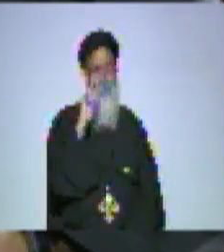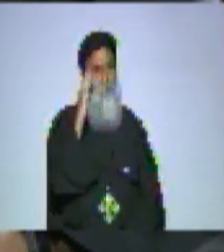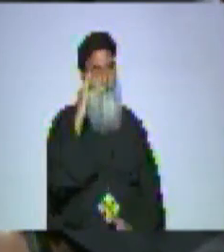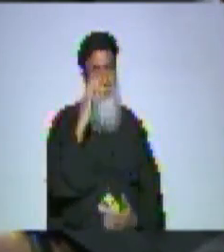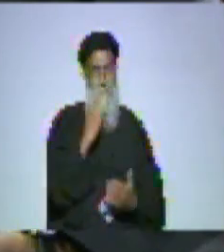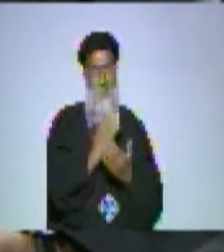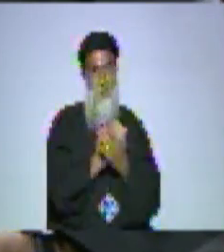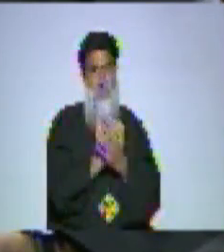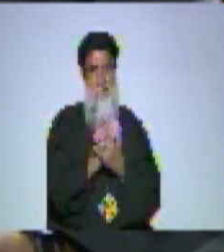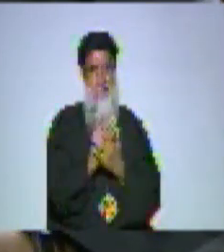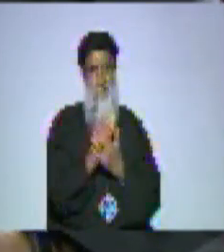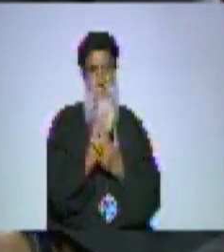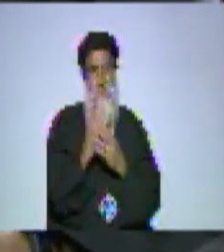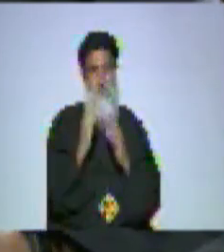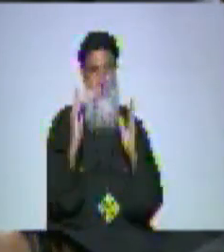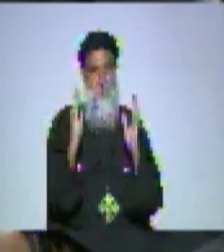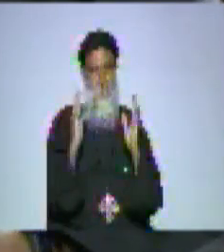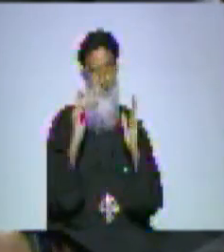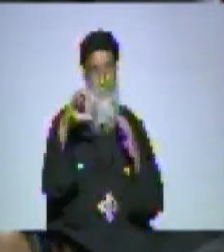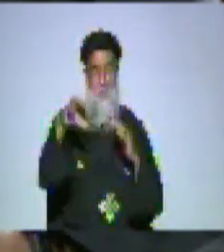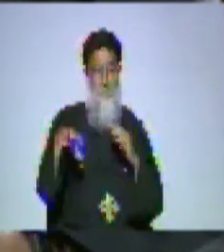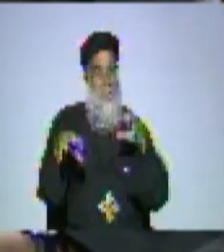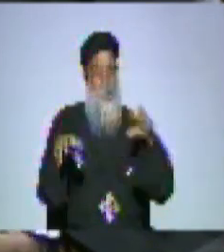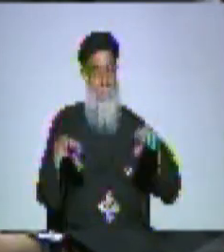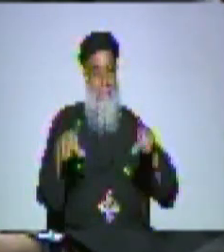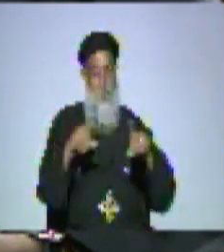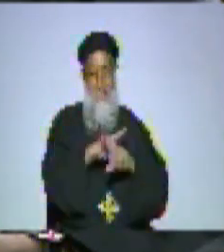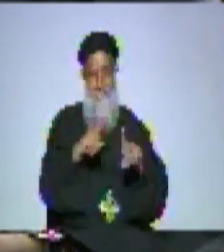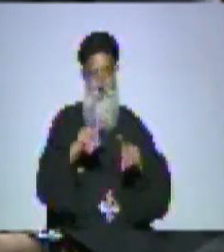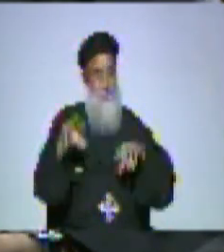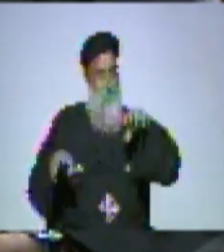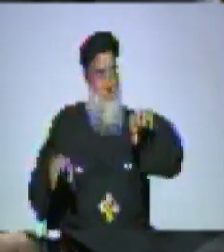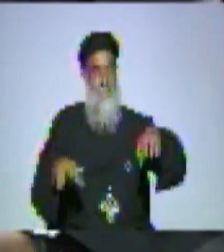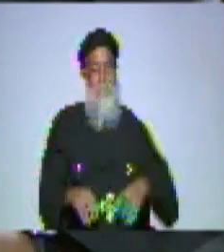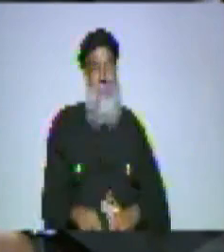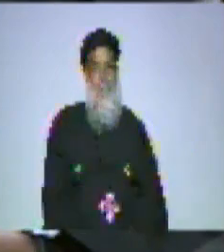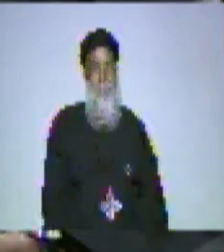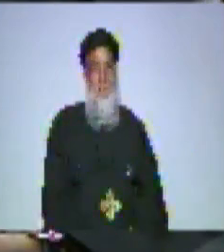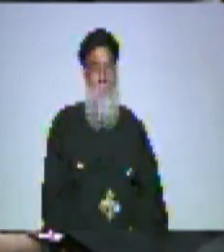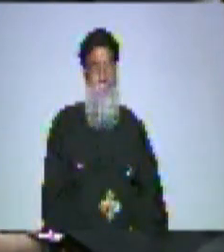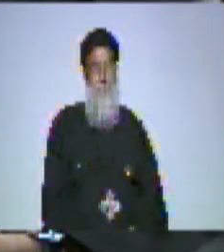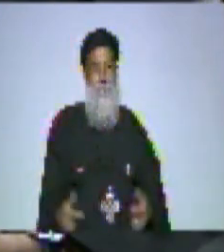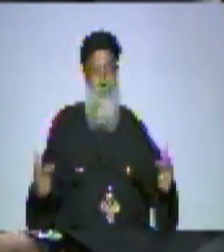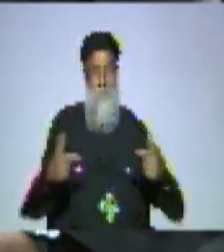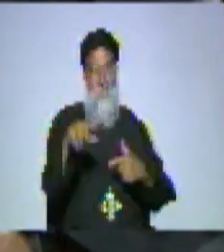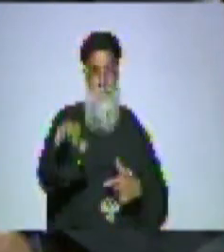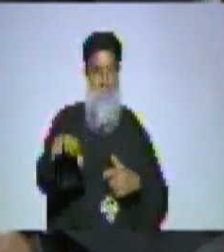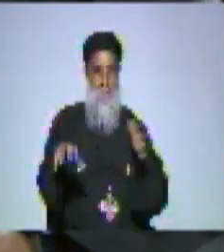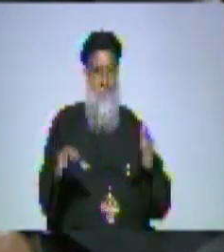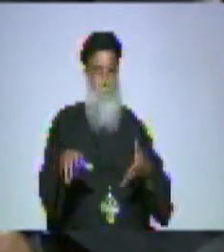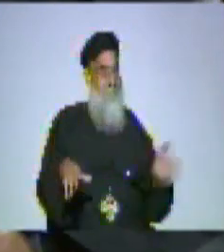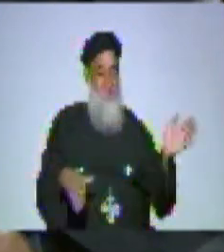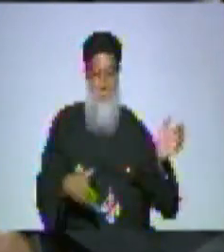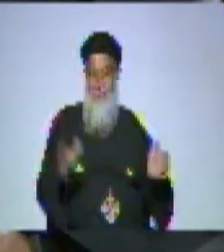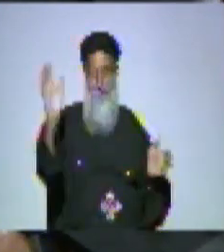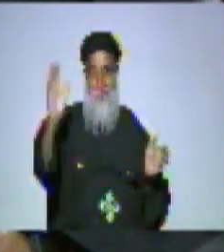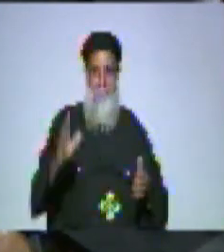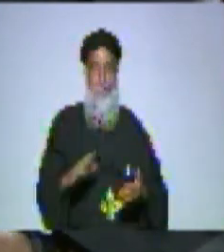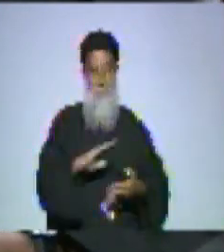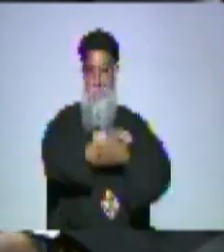لدرجه ان هو يعني لو في حد موجود في مكان هو لا يتواجد في المكان لو صدف انه يلاقيه موجود يمشي ويسيبه